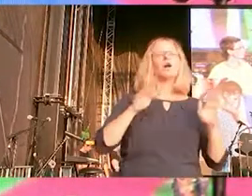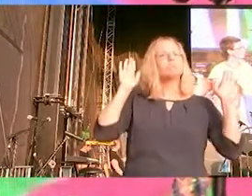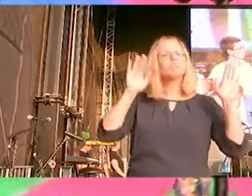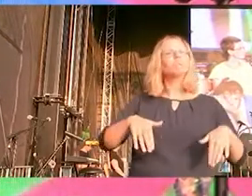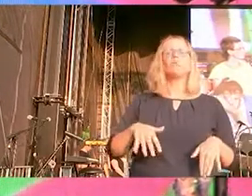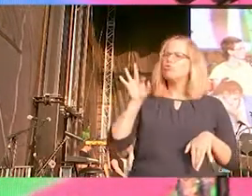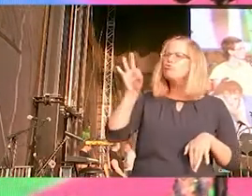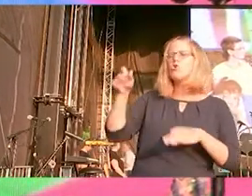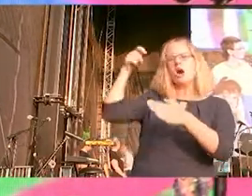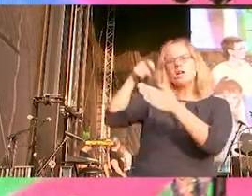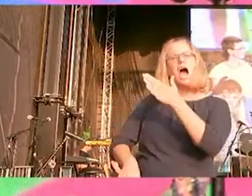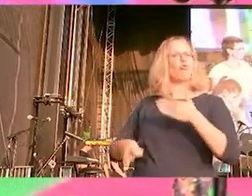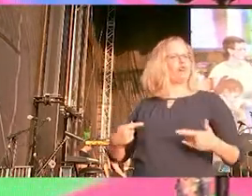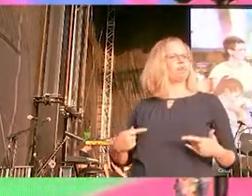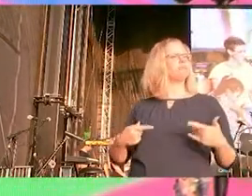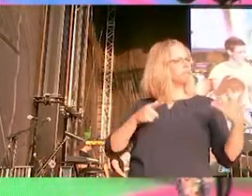durchgesetzt.